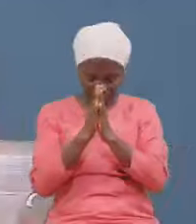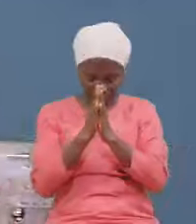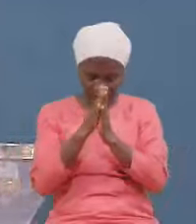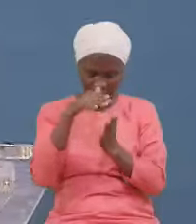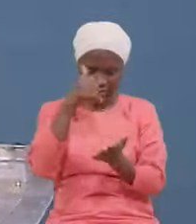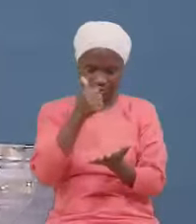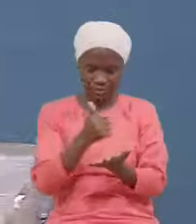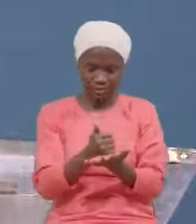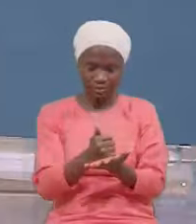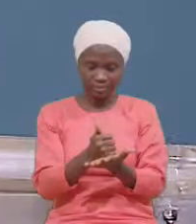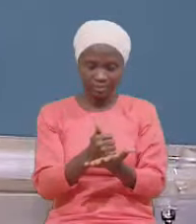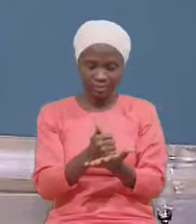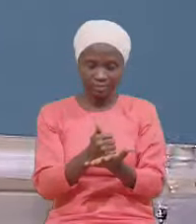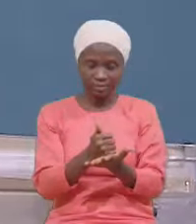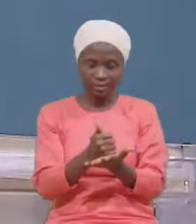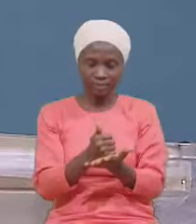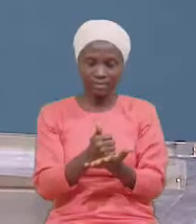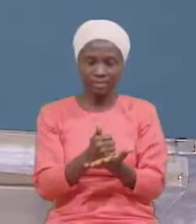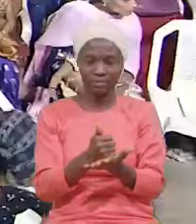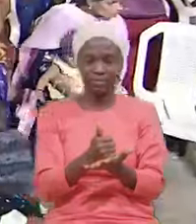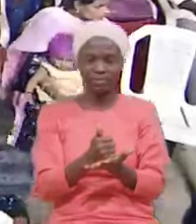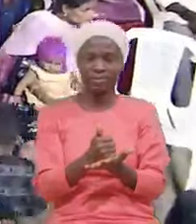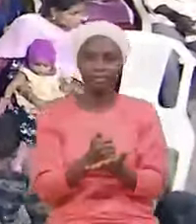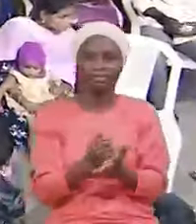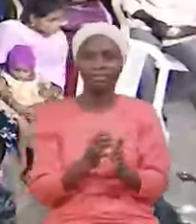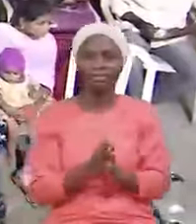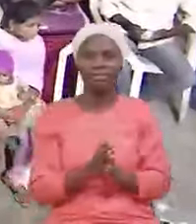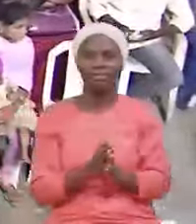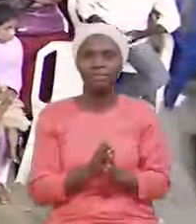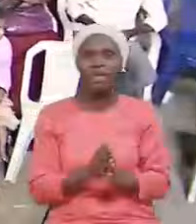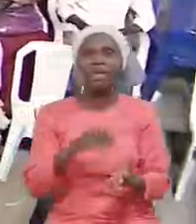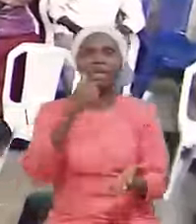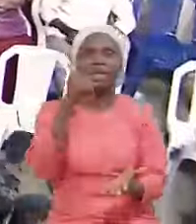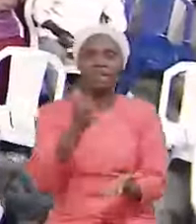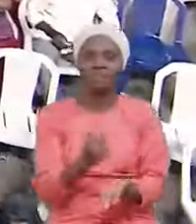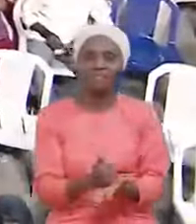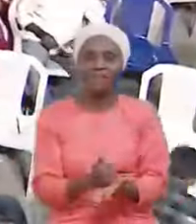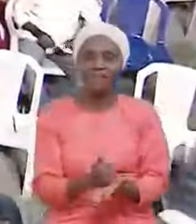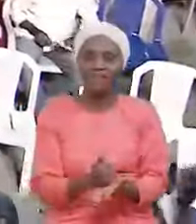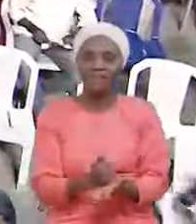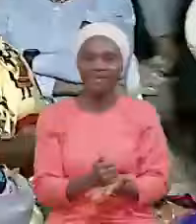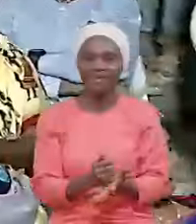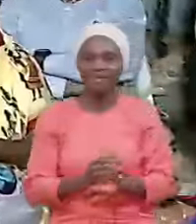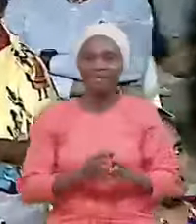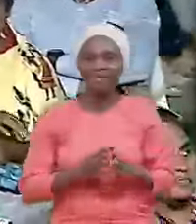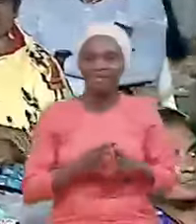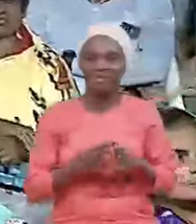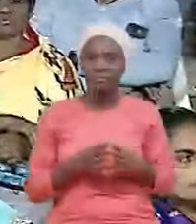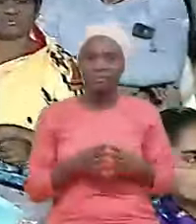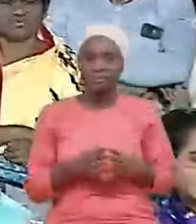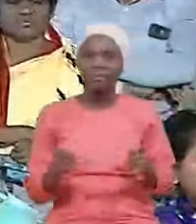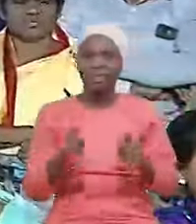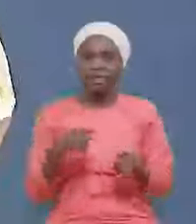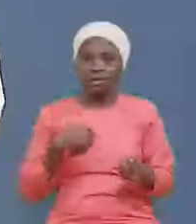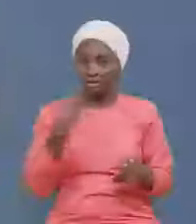యేసు నామములో ప్రార్థన చేయుచున్నాము తండ్రి. Amen. Amen. As we're talking